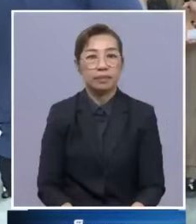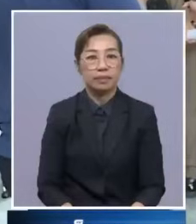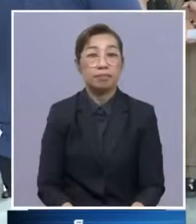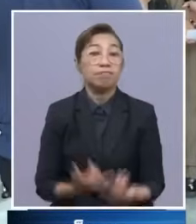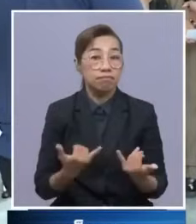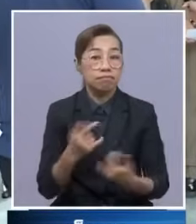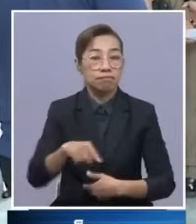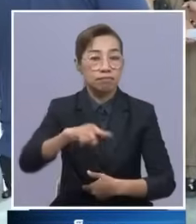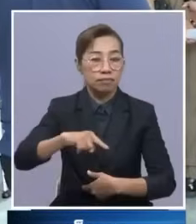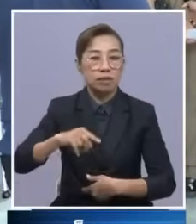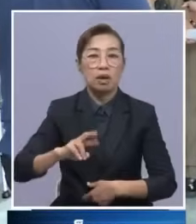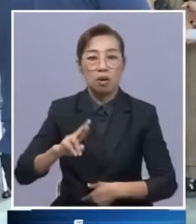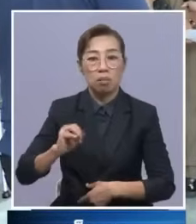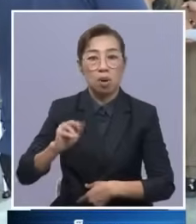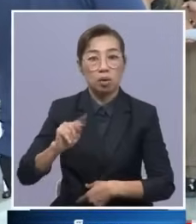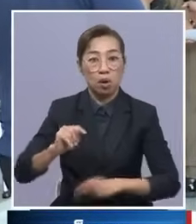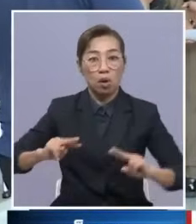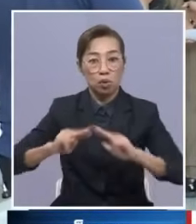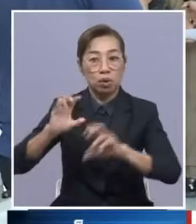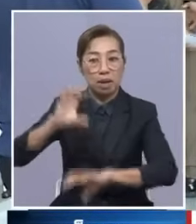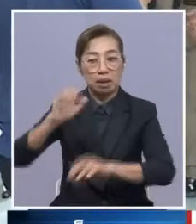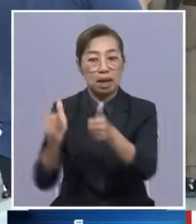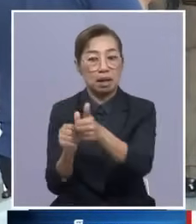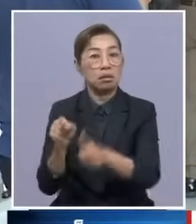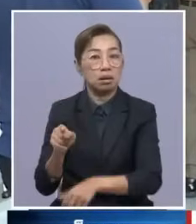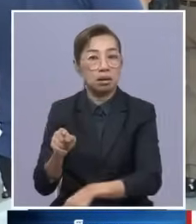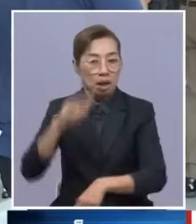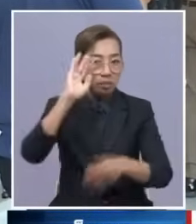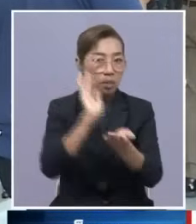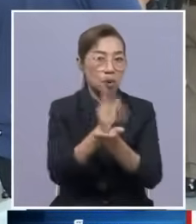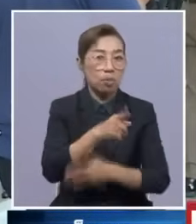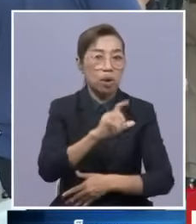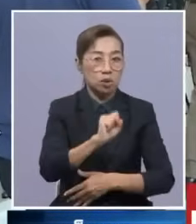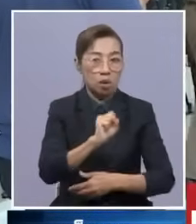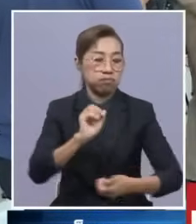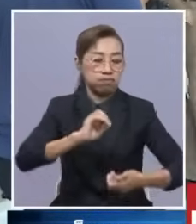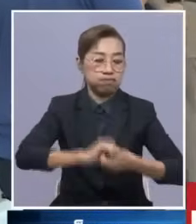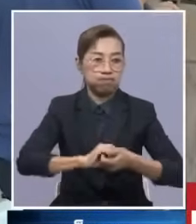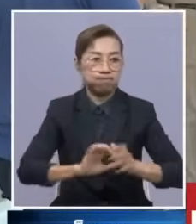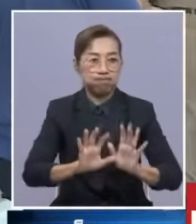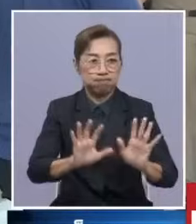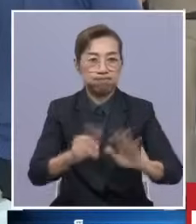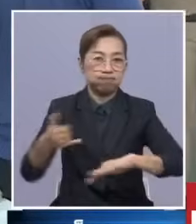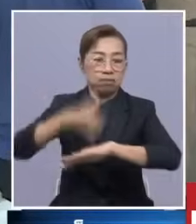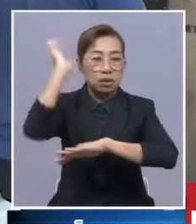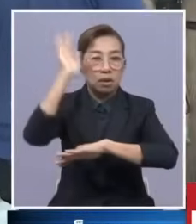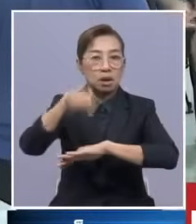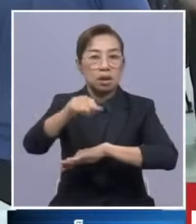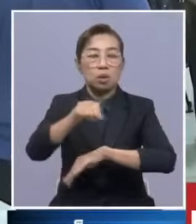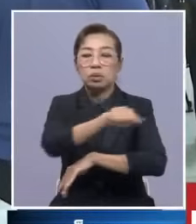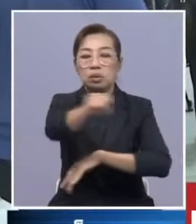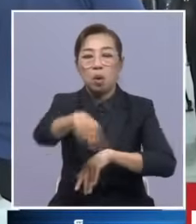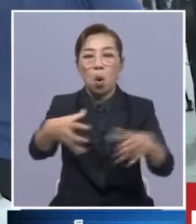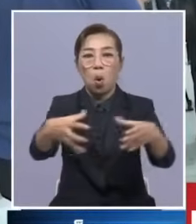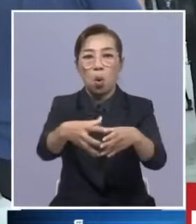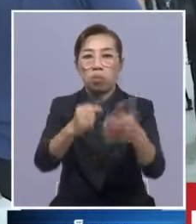วันนี้นะคะทางรัฐมนตรีช่วยว่าการกระทรวงมหาดไทยก็ได้มาร่วมกับตำรวจปราบปรามยาเสพติดนะคะในการแถลงผลการจับกุมเครือข่ายค้